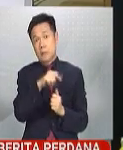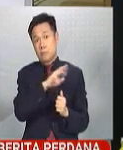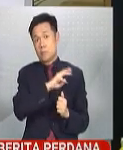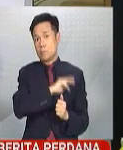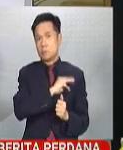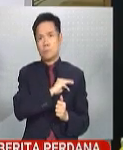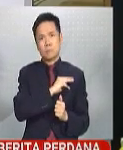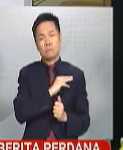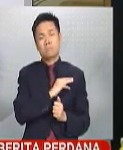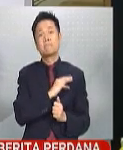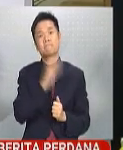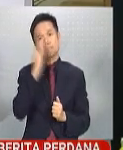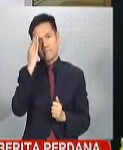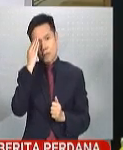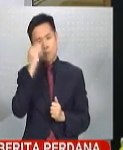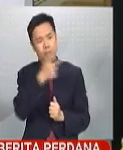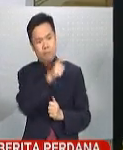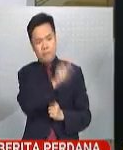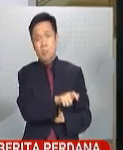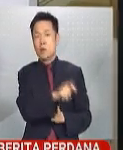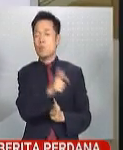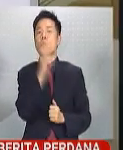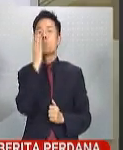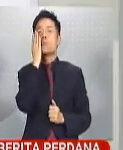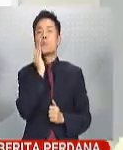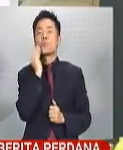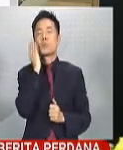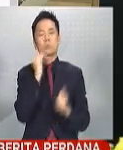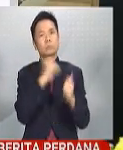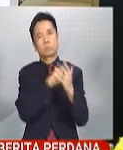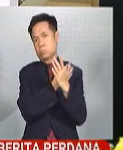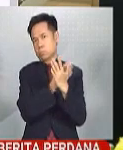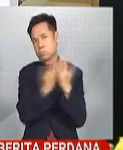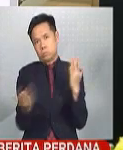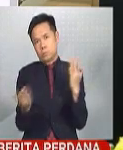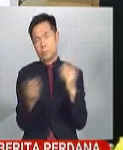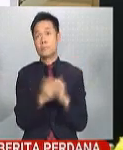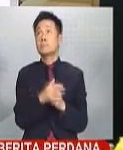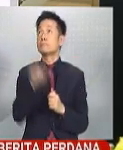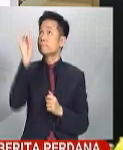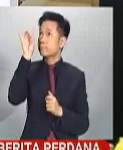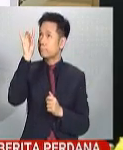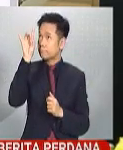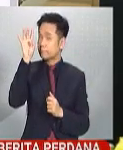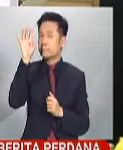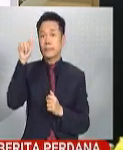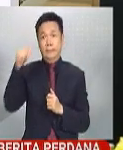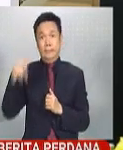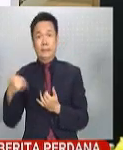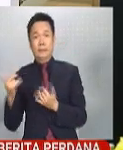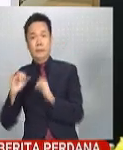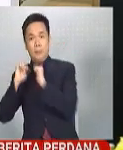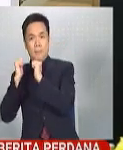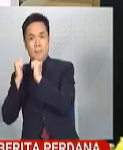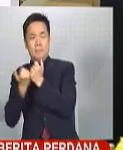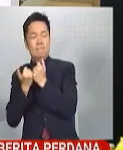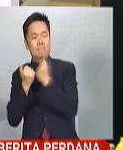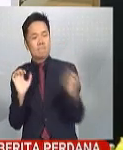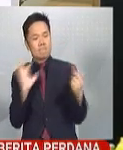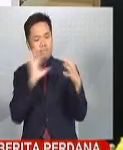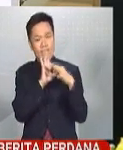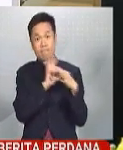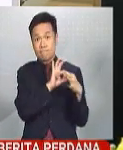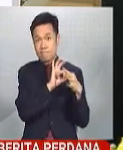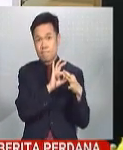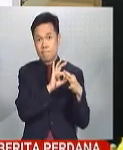saya rasa memang beliau mempunyai pengalaman yang cukup luas. Dan insyaAllah kami keluarga Sam akan bekerjasama,